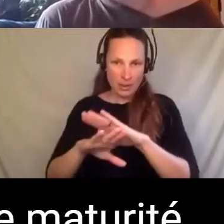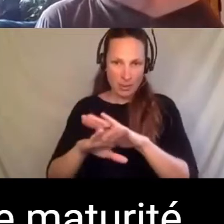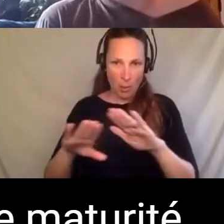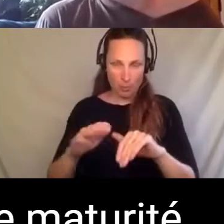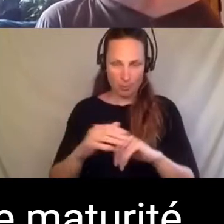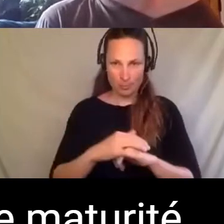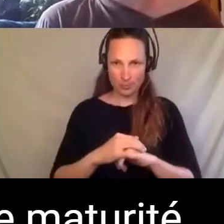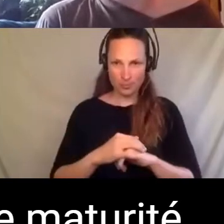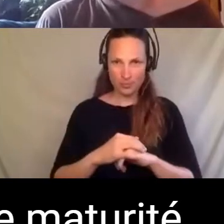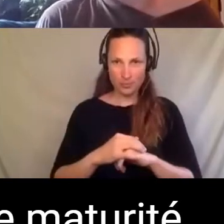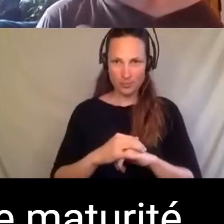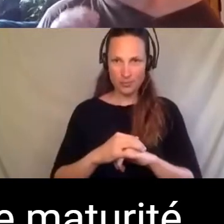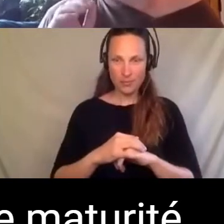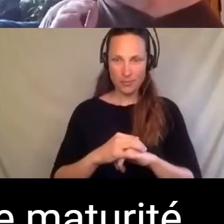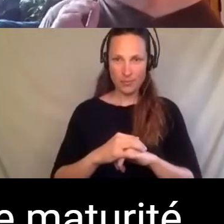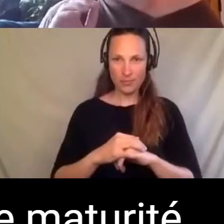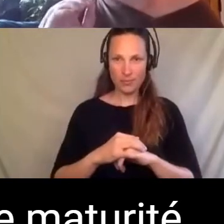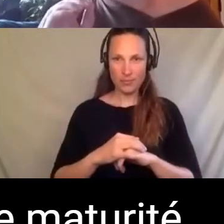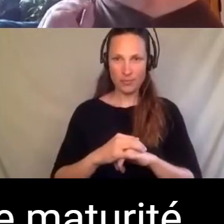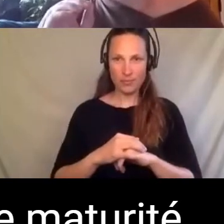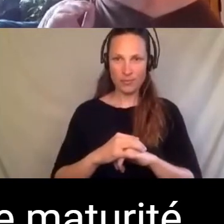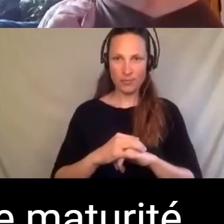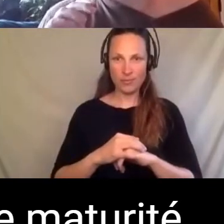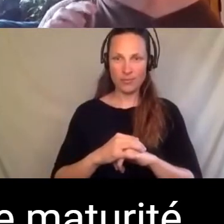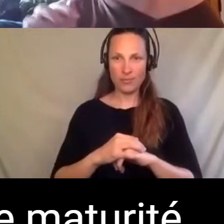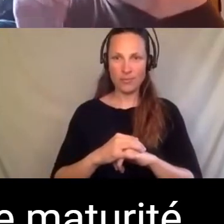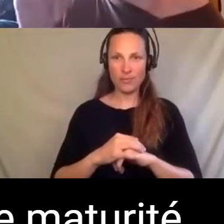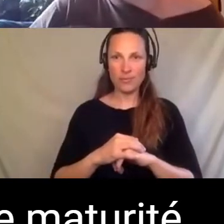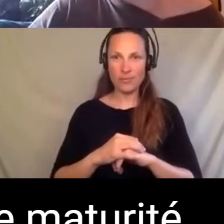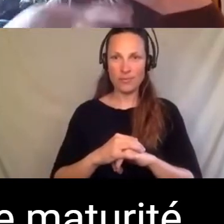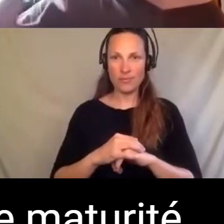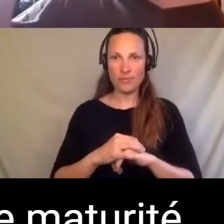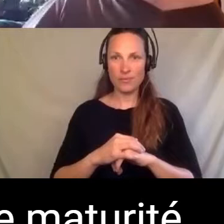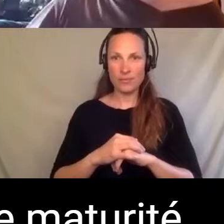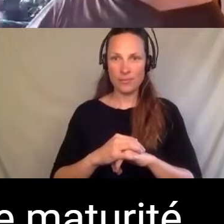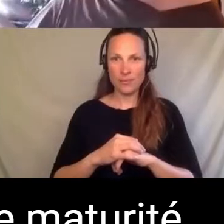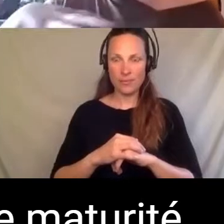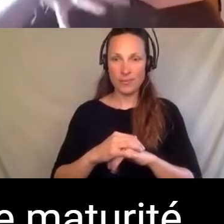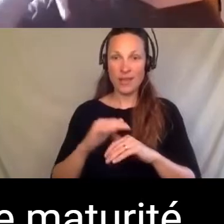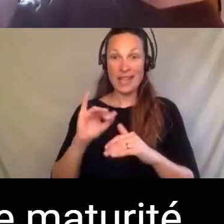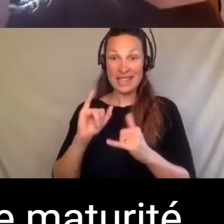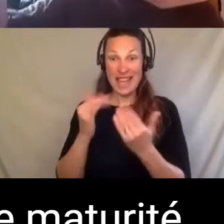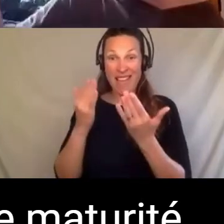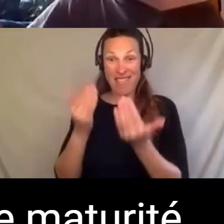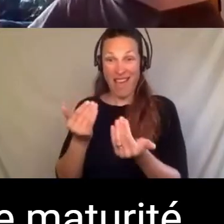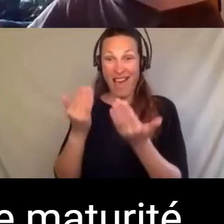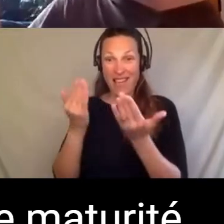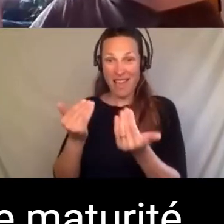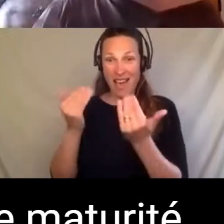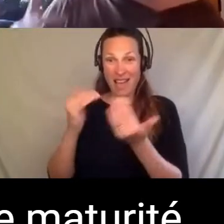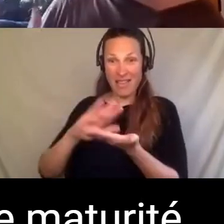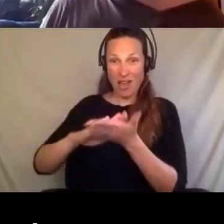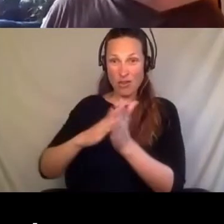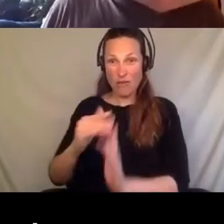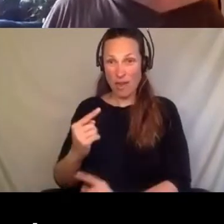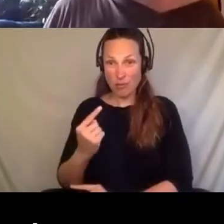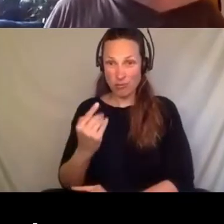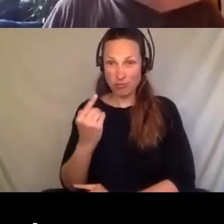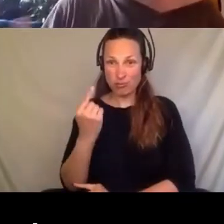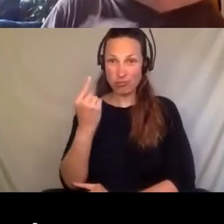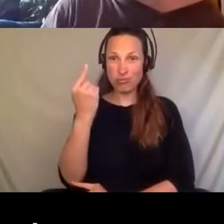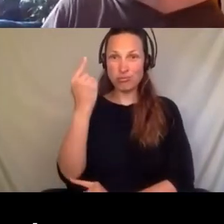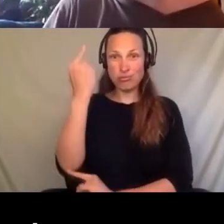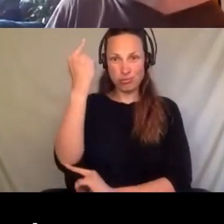Et si vous attendez à ce qu'elle arrive à pleine maturité, donc elle va devenir très grande, vous